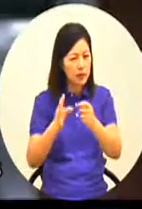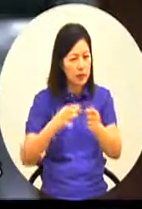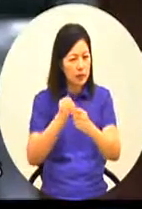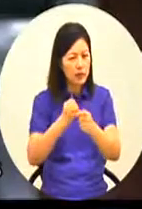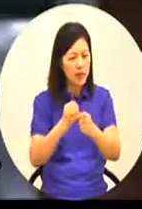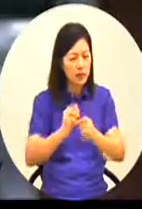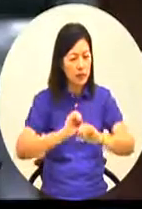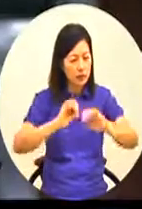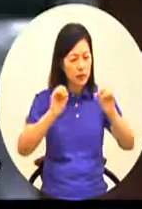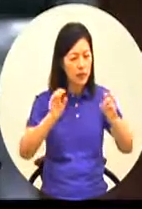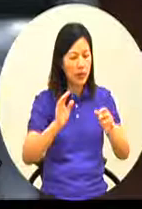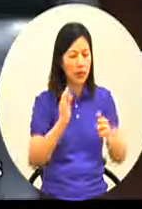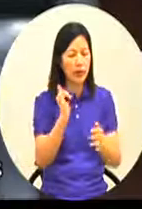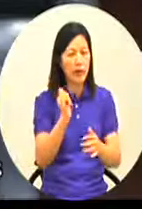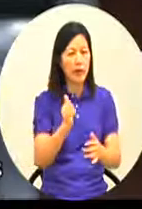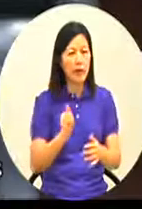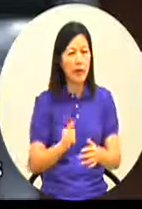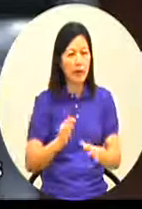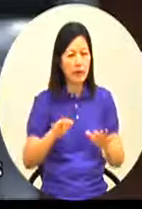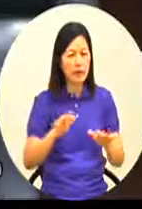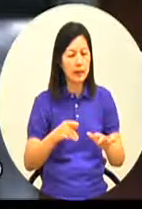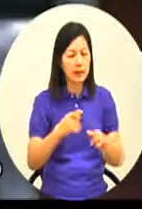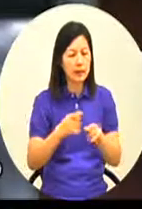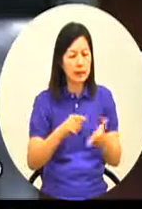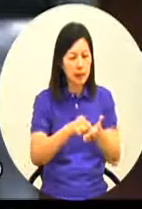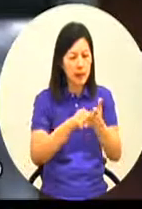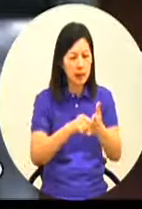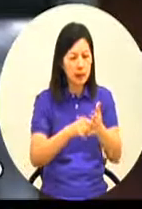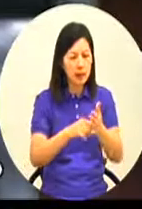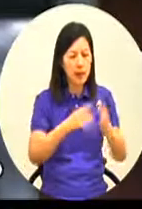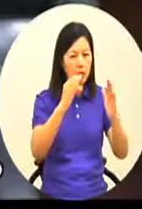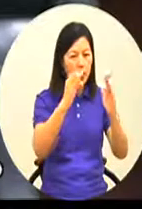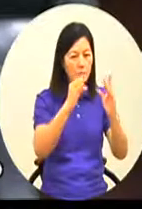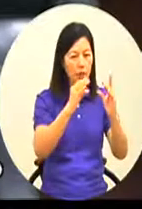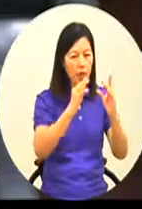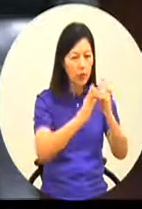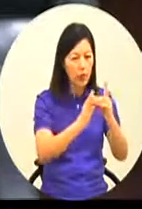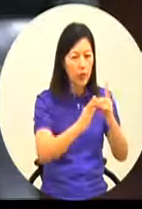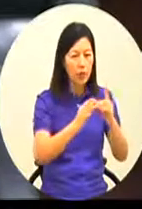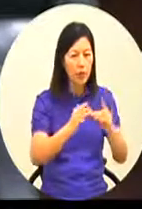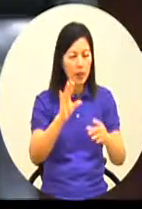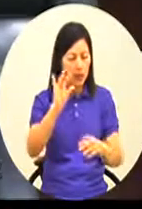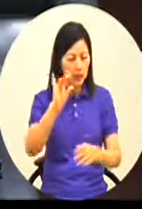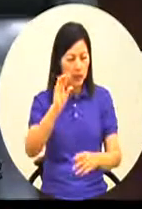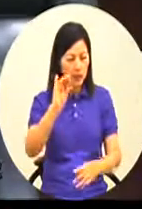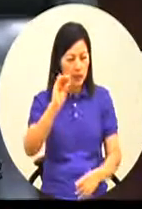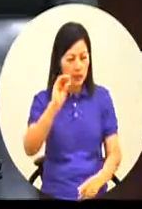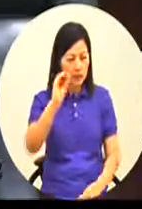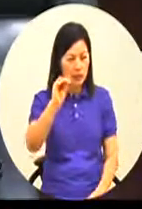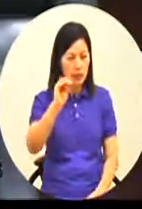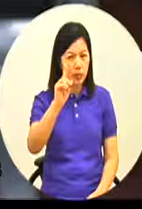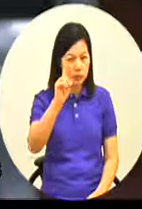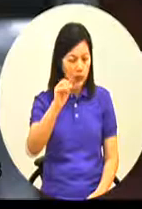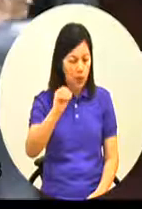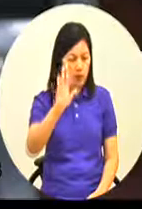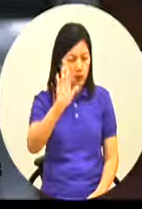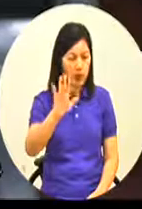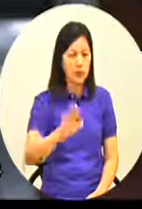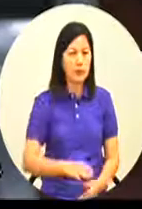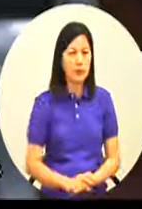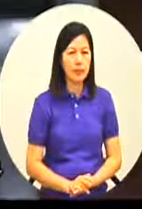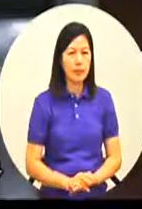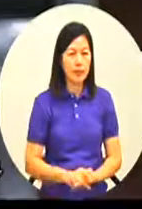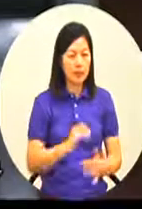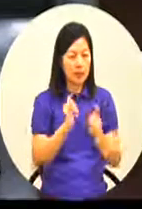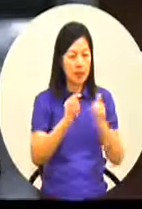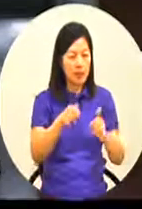已经创到新高，申请户达到10000多户，那核定也是8000多户。那我不太知道说有没有什么样，因为很多的民